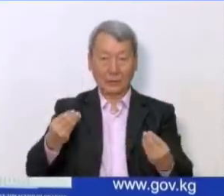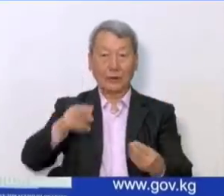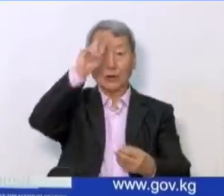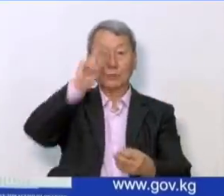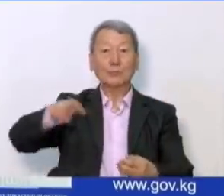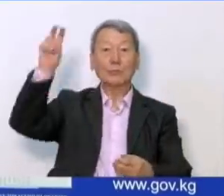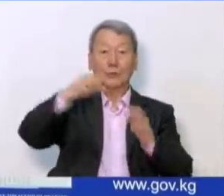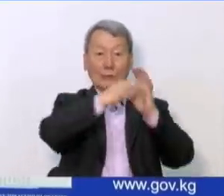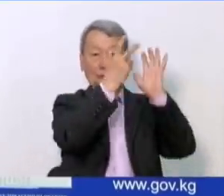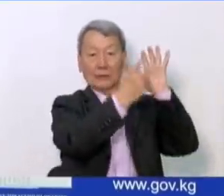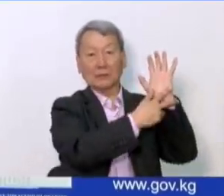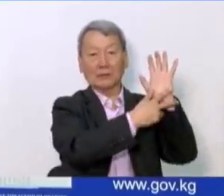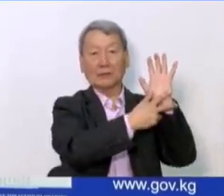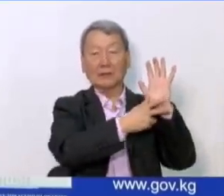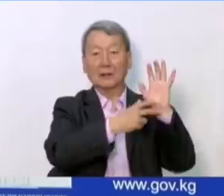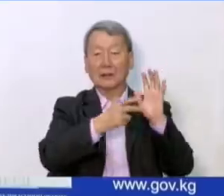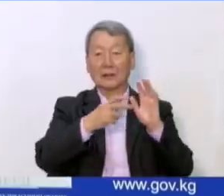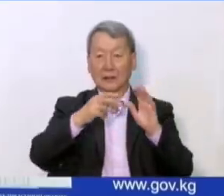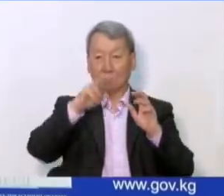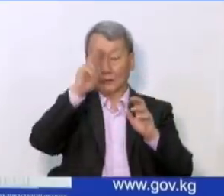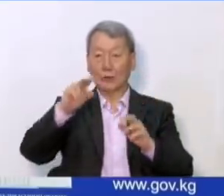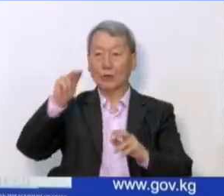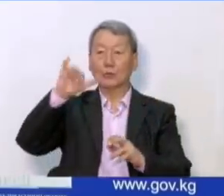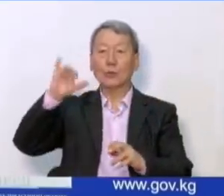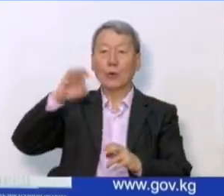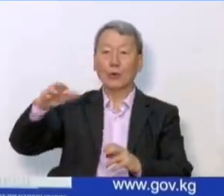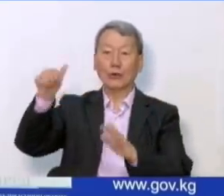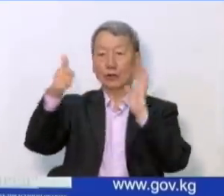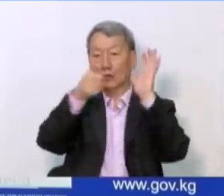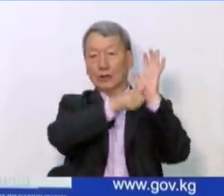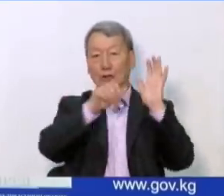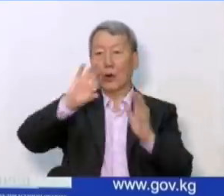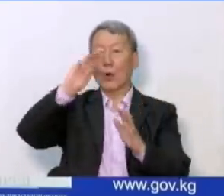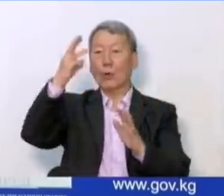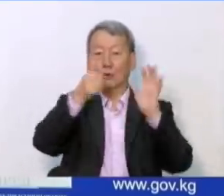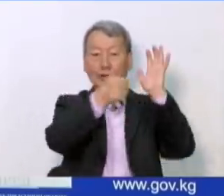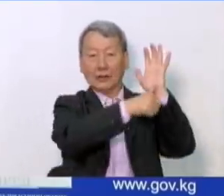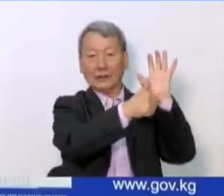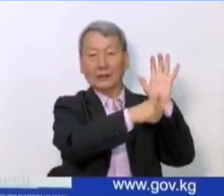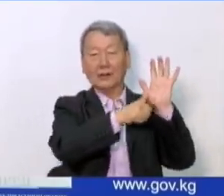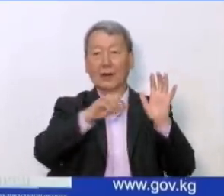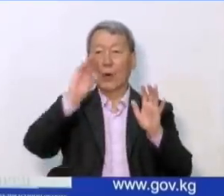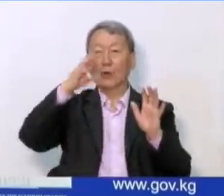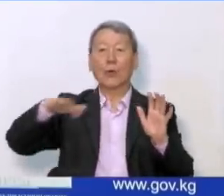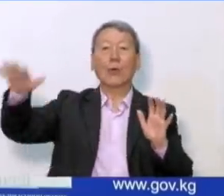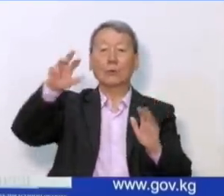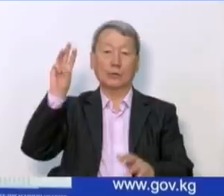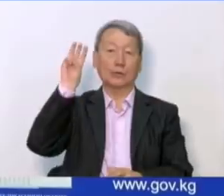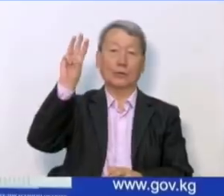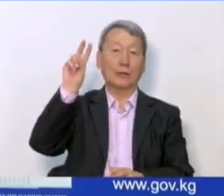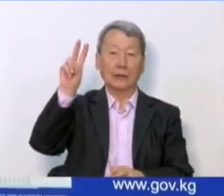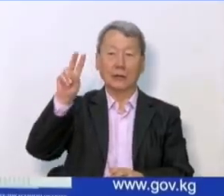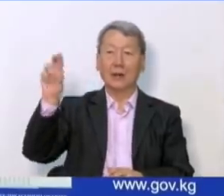шарында 18 тауылы отады, Чүй областында 6, Ош шарында 6 ұшыр, Ош областында 2 ұшыр,